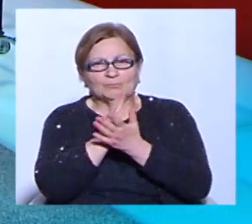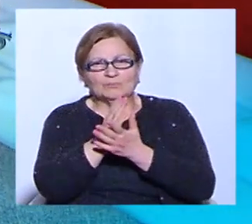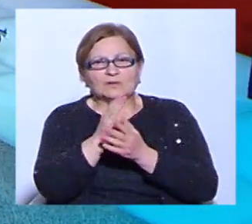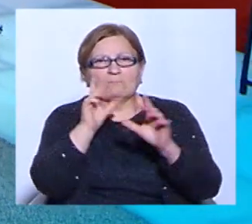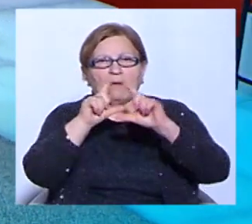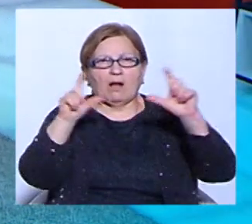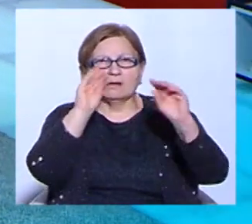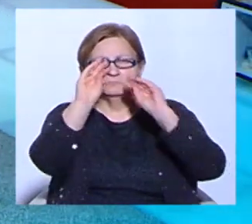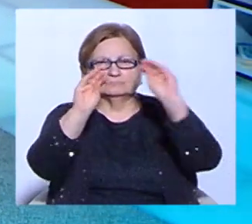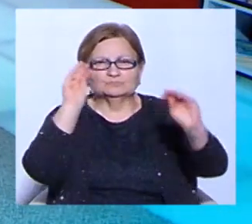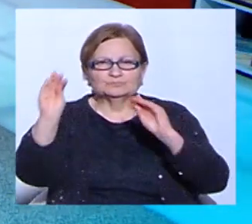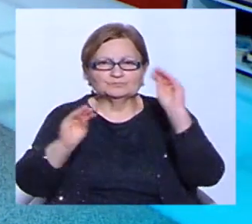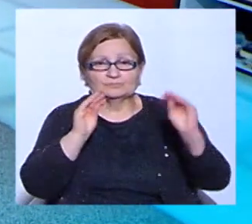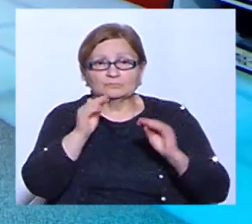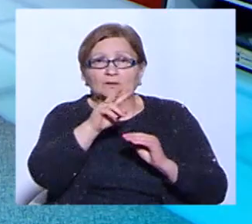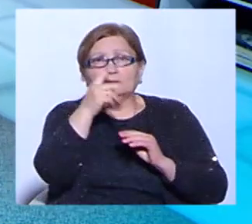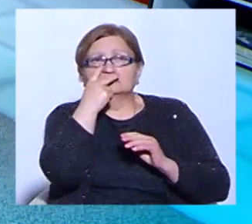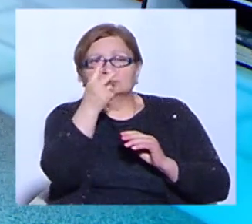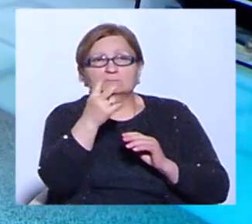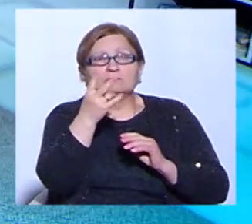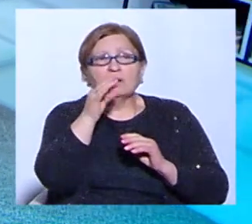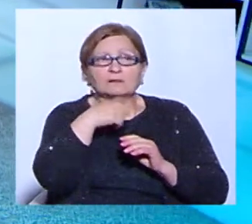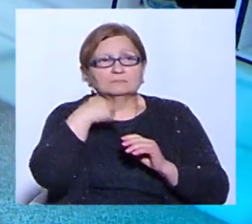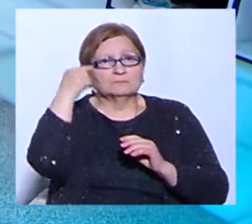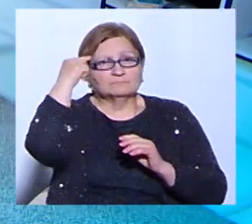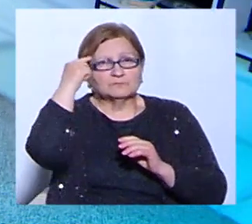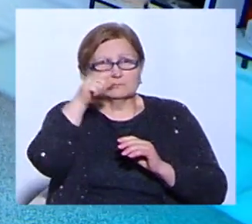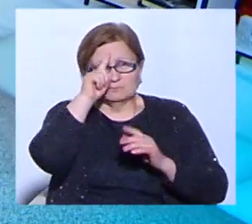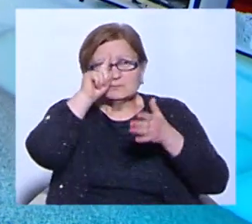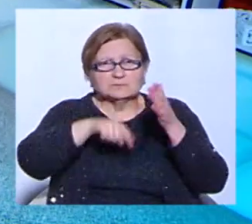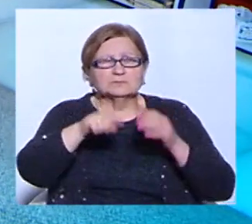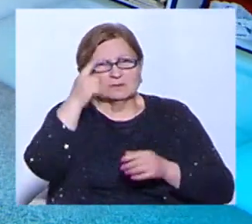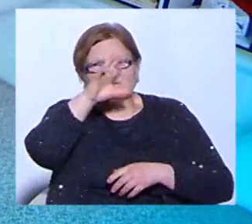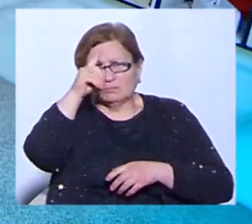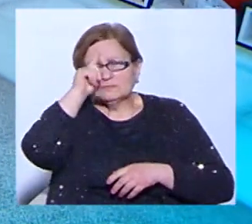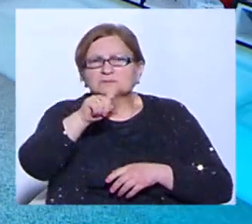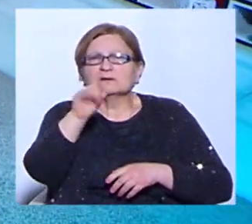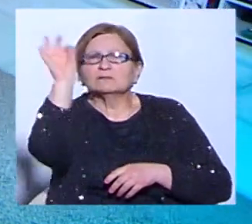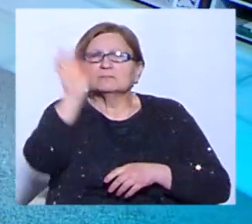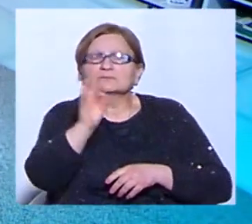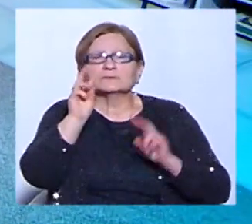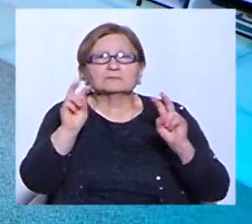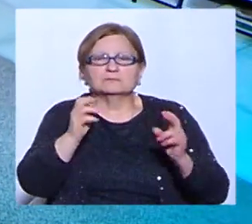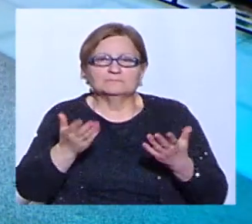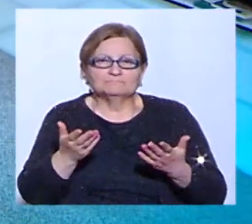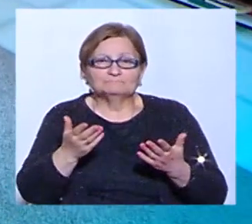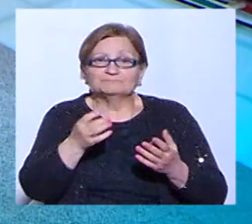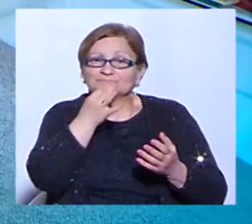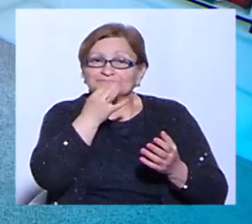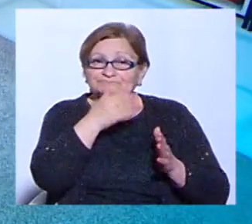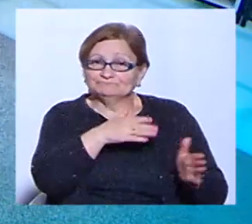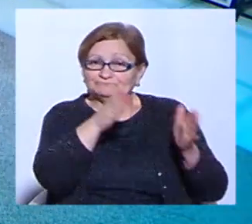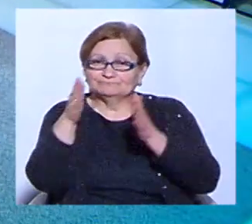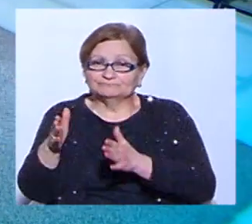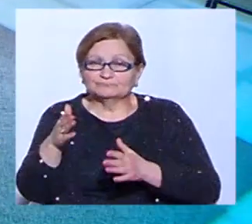სიმბოლოს, რა არის, მაგრამ არ ვარ დარწმუნებული, ვიცი თუ არა კარგად. ამიტომ ჩემი მიზანია უფრო მეტი გაგაგებინოთ პროცენტზე. სანამ გადავალთ